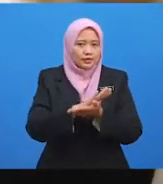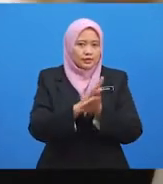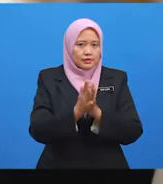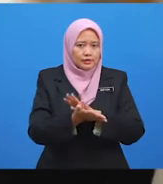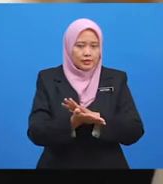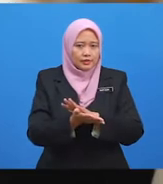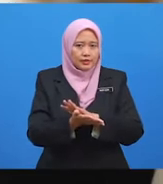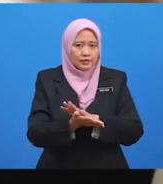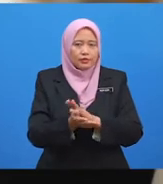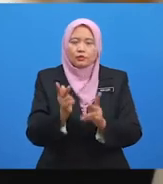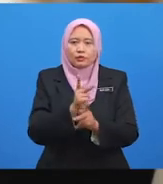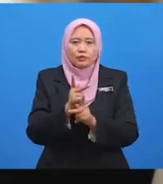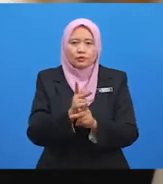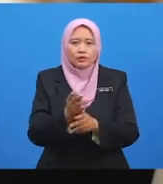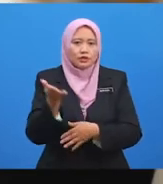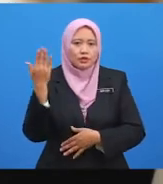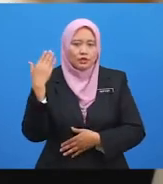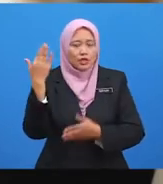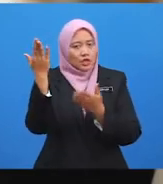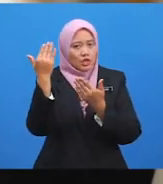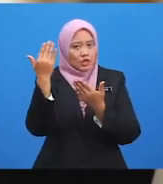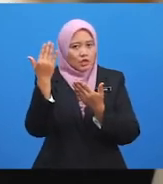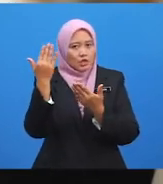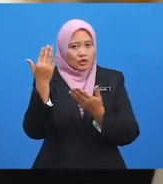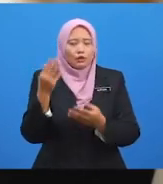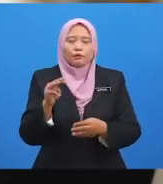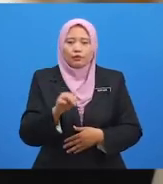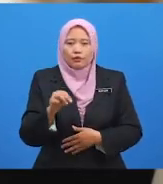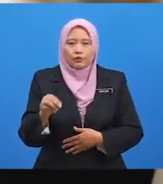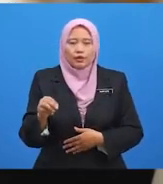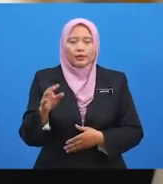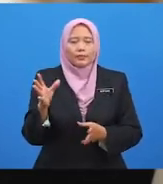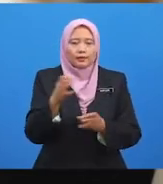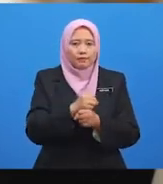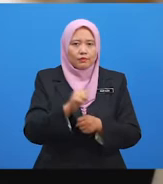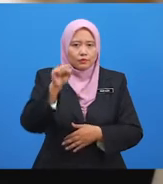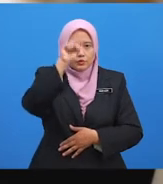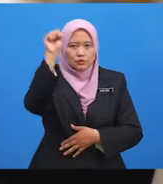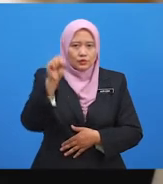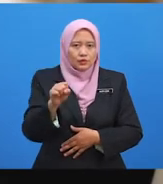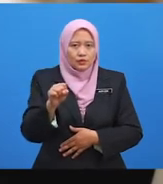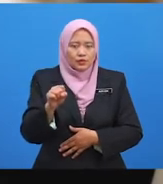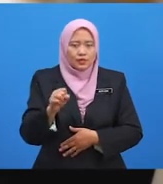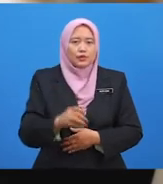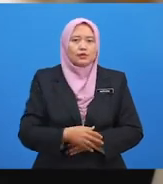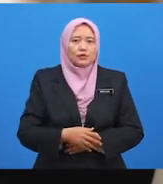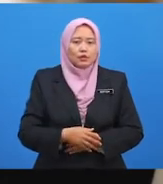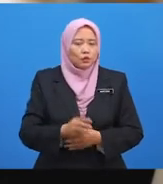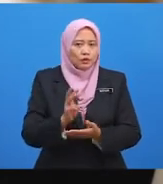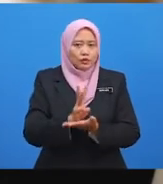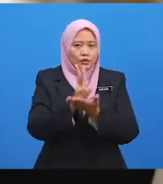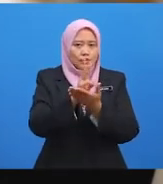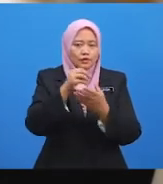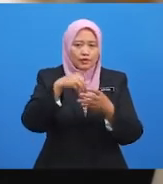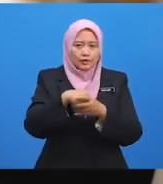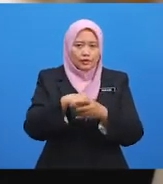pengajaran kita pada hari ini diharap dapat menjawab persoalan berkaitan wakaf dalam kehidupan